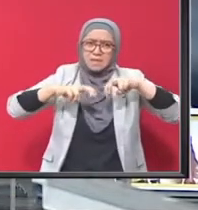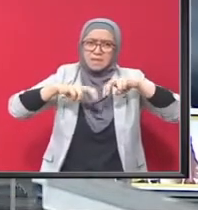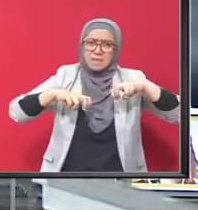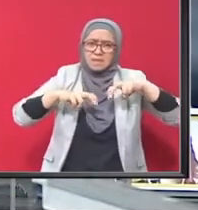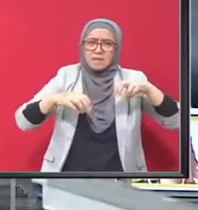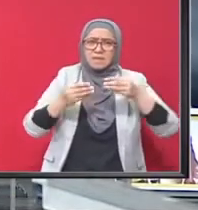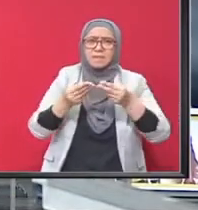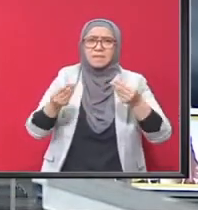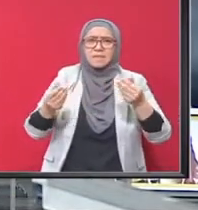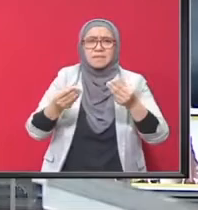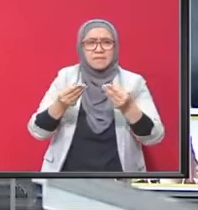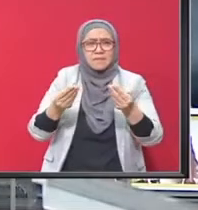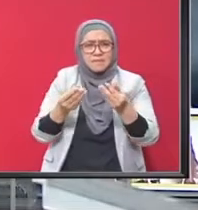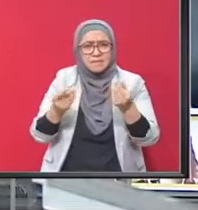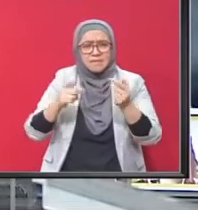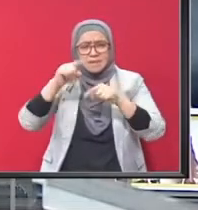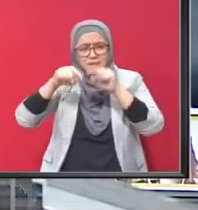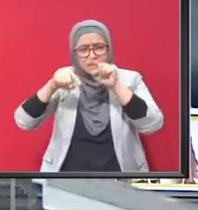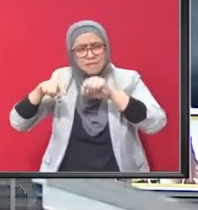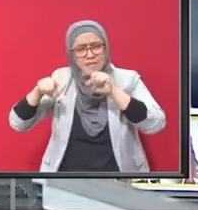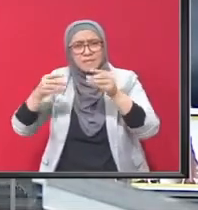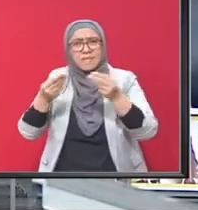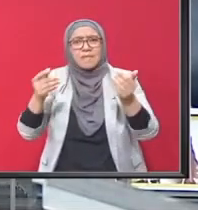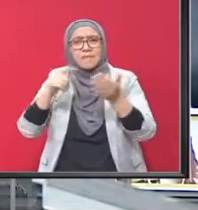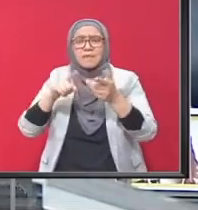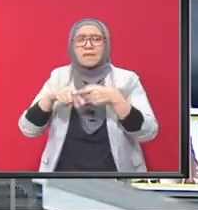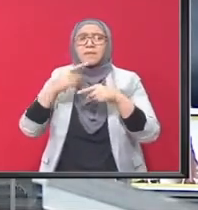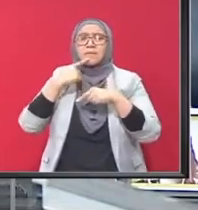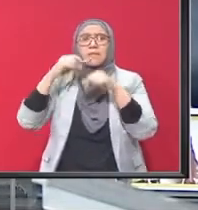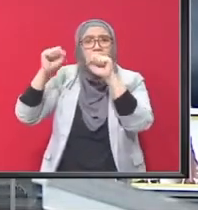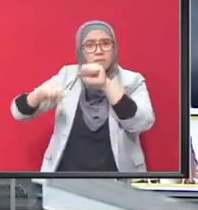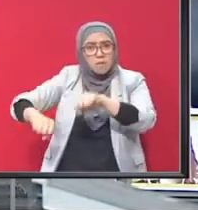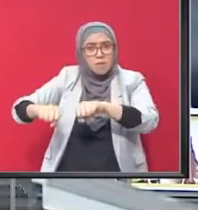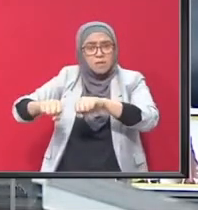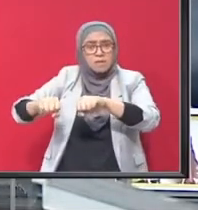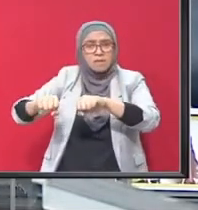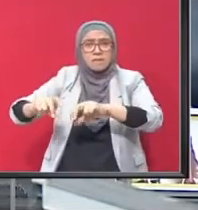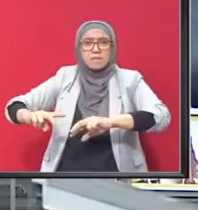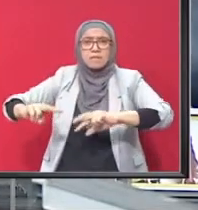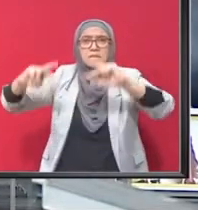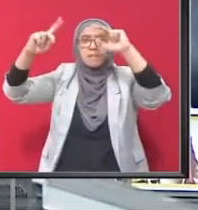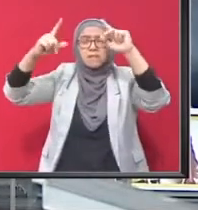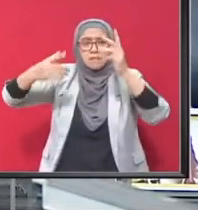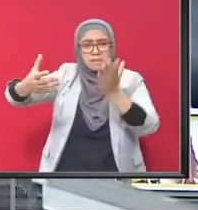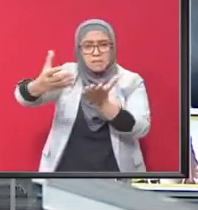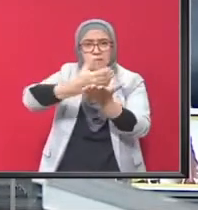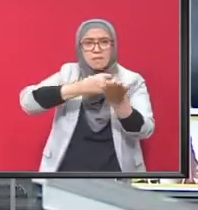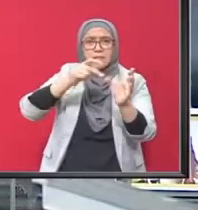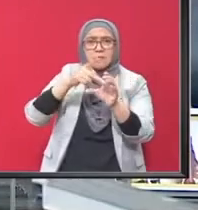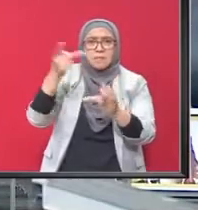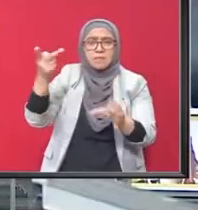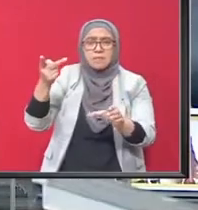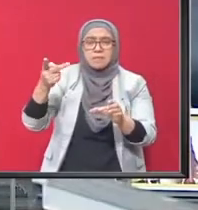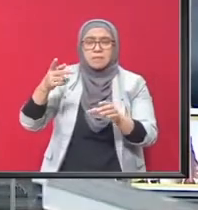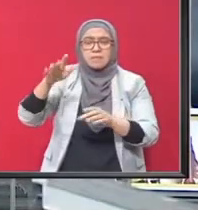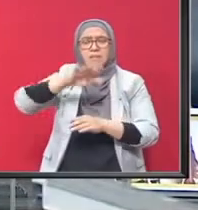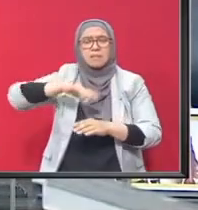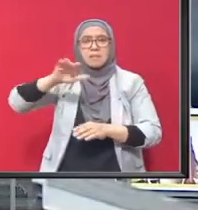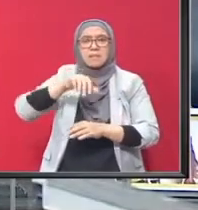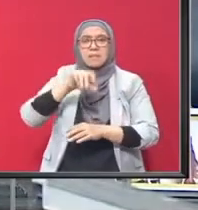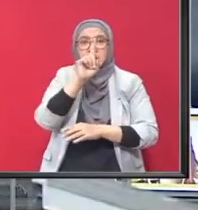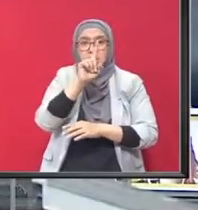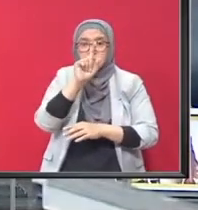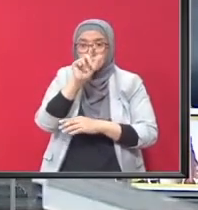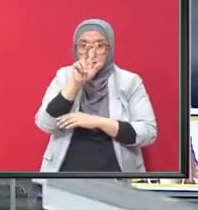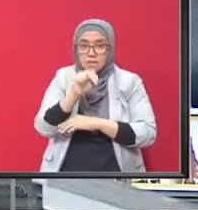akan berupaya untuk meningkatkan hasil padi sebanyak yang kita anggarkan sebanyak satu tanda setiap